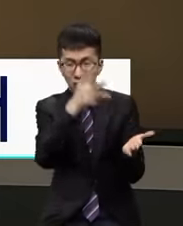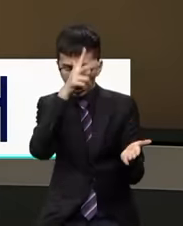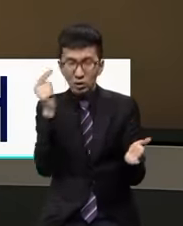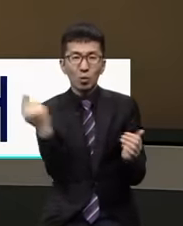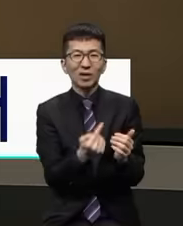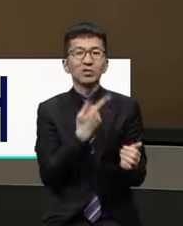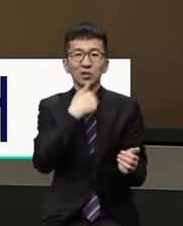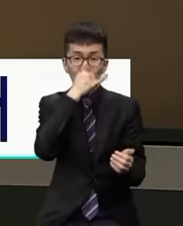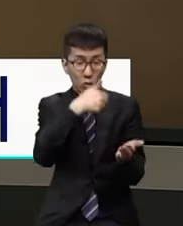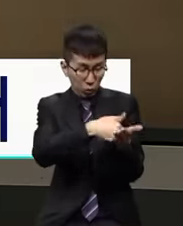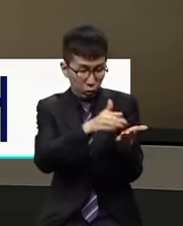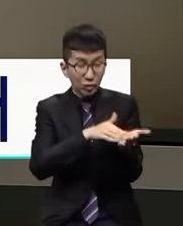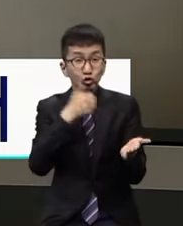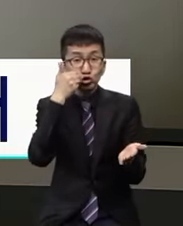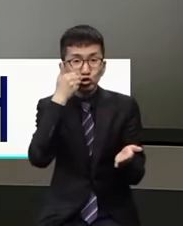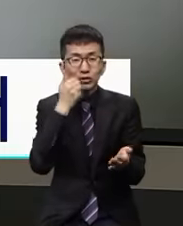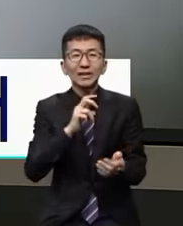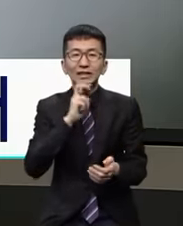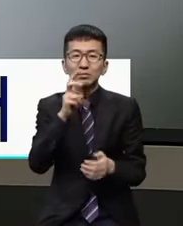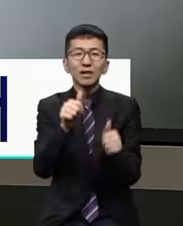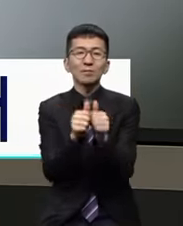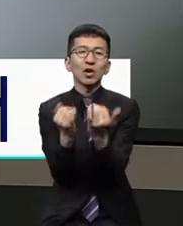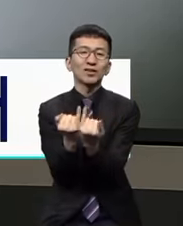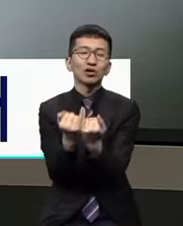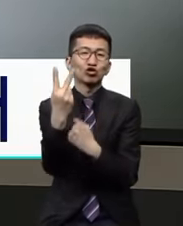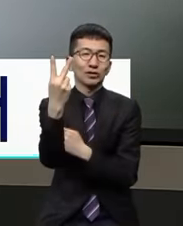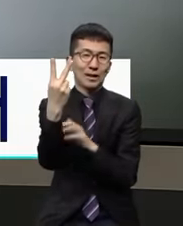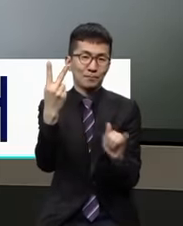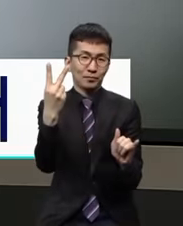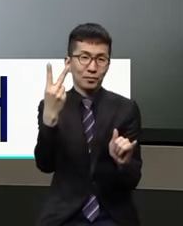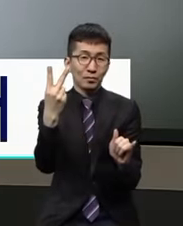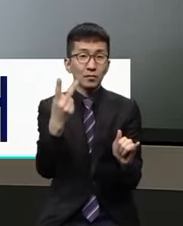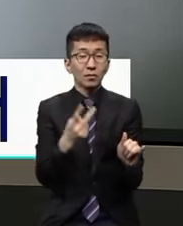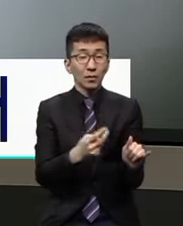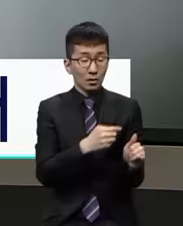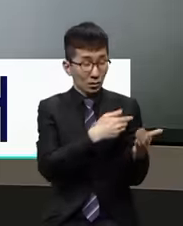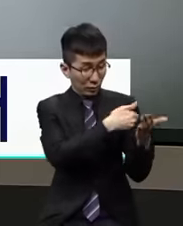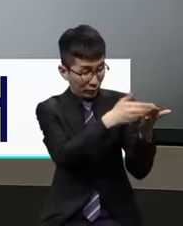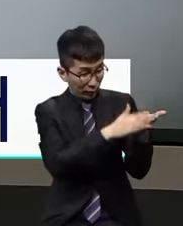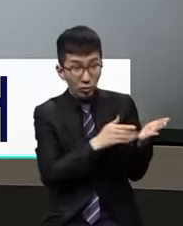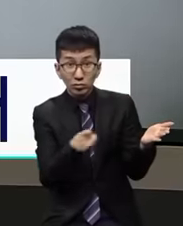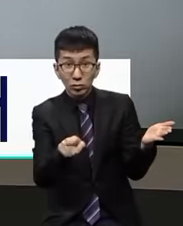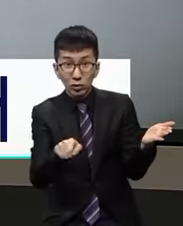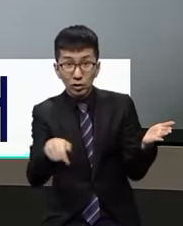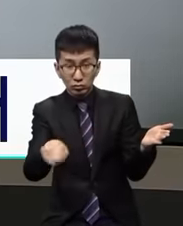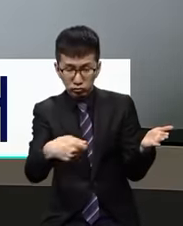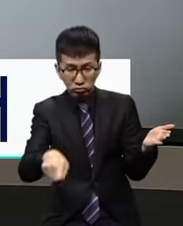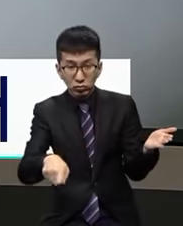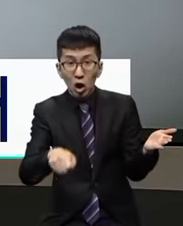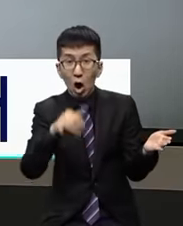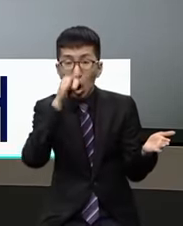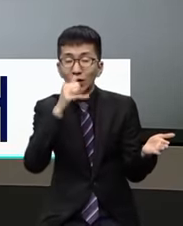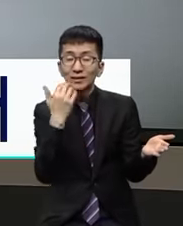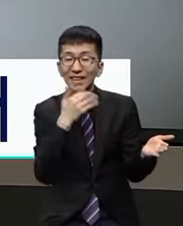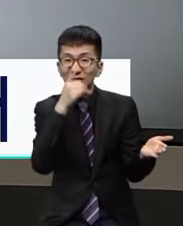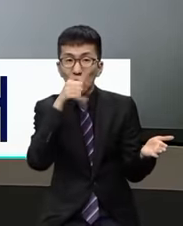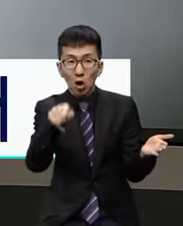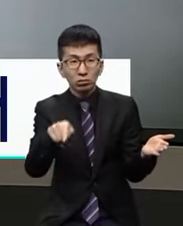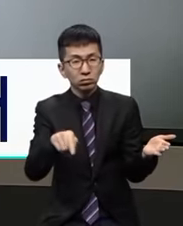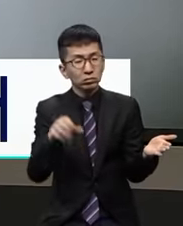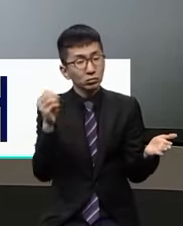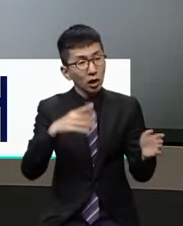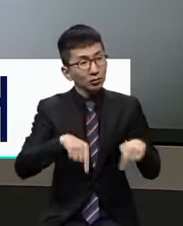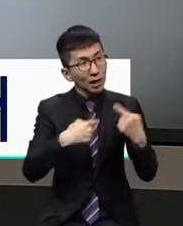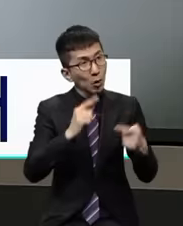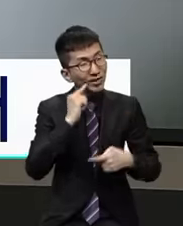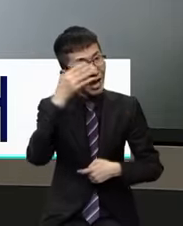그림에 덧칠을 한 건 20대 남녀였는데 알록달록한 대형 작품 앞에 붓과 페인트통이 놓여 있어서 참여예술인